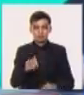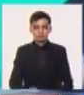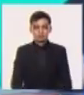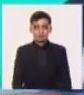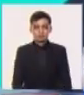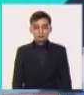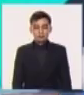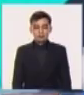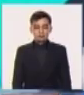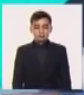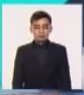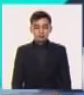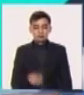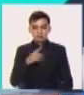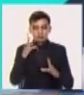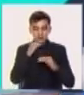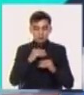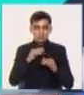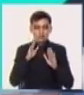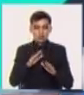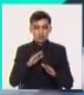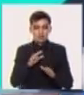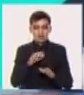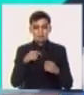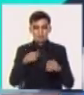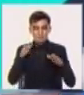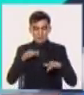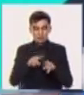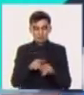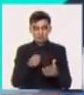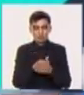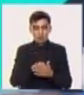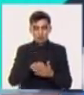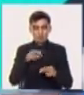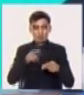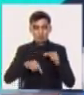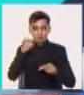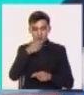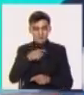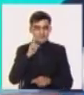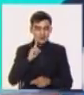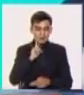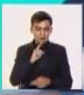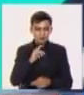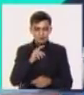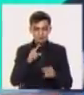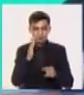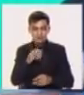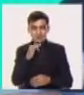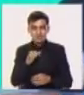Это возможность только интервенции на рынке. Она будет протекать до конца года, то есть это временная мера. И касается